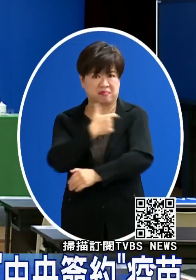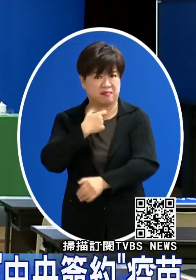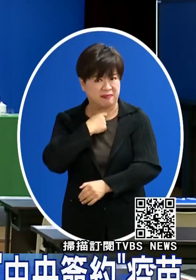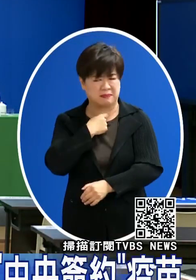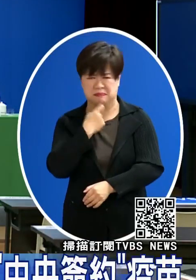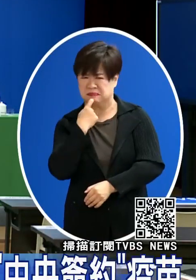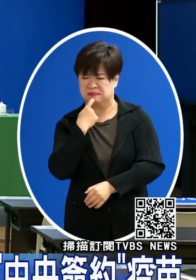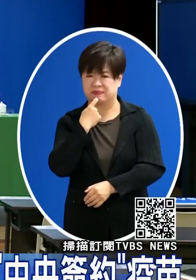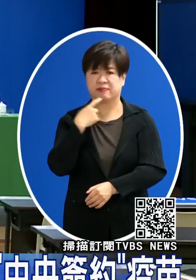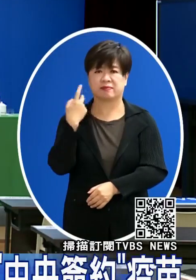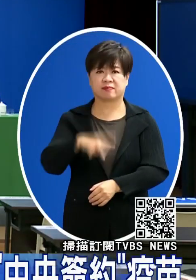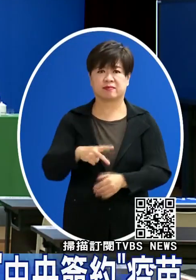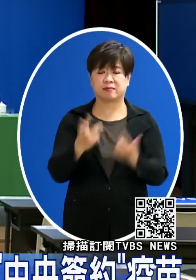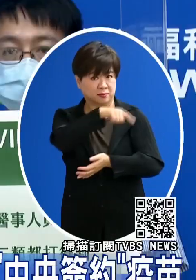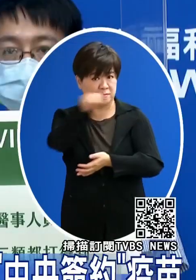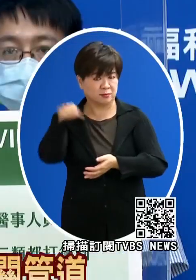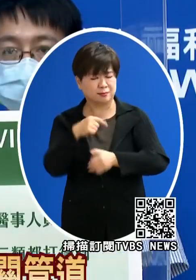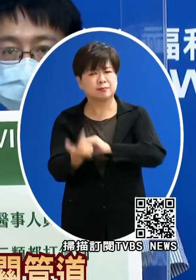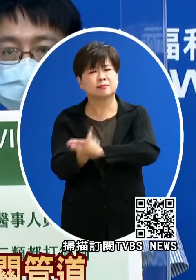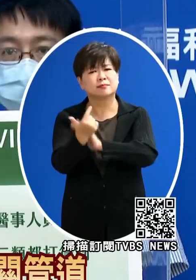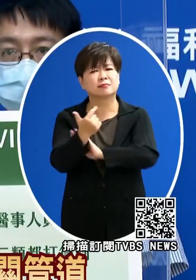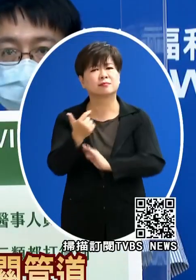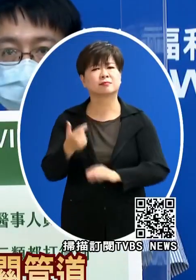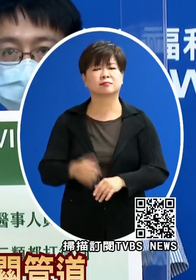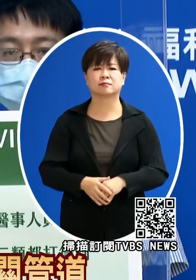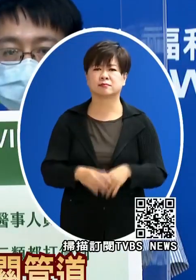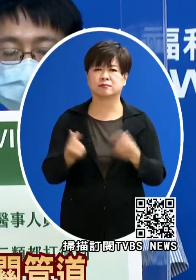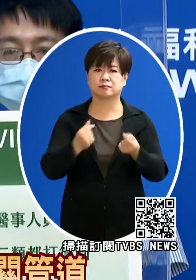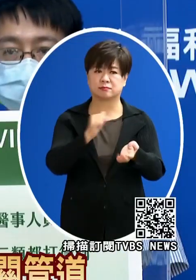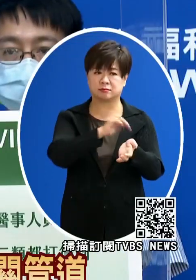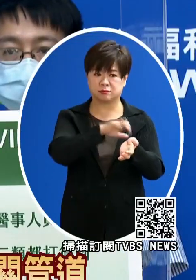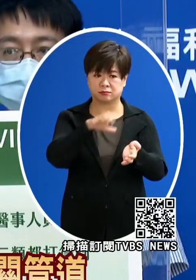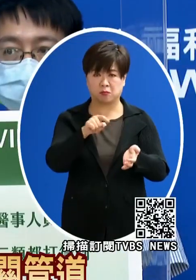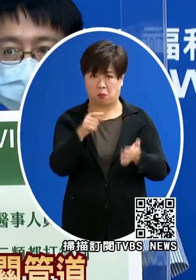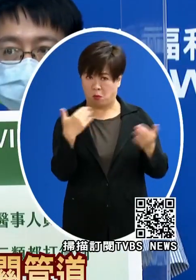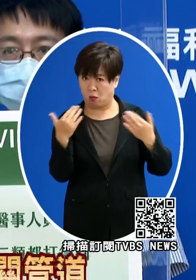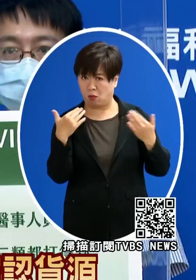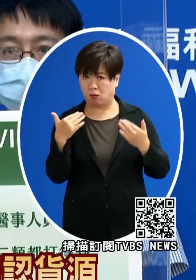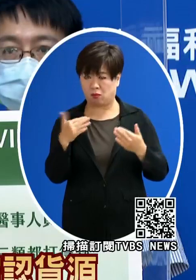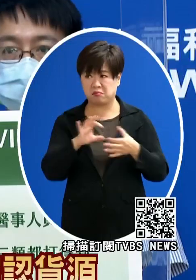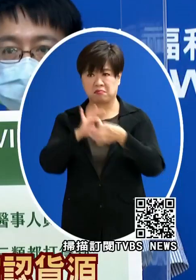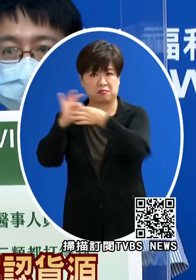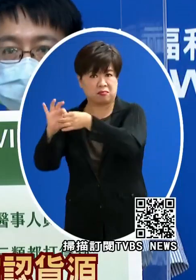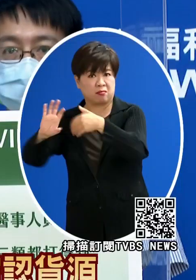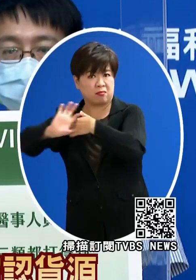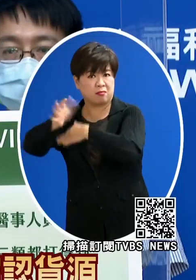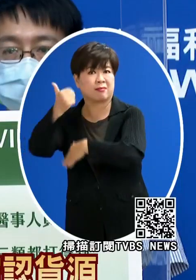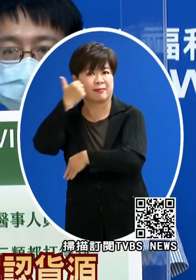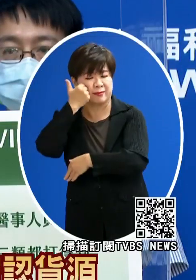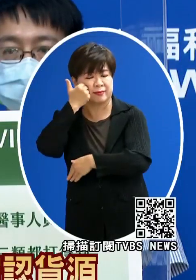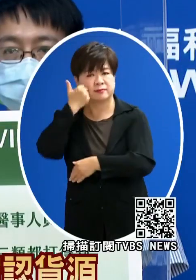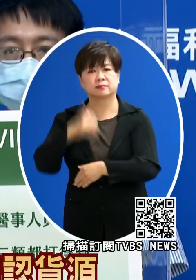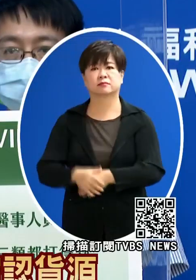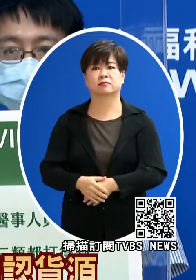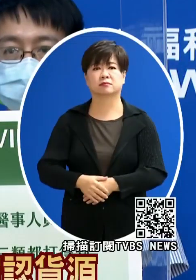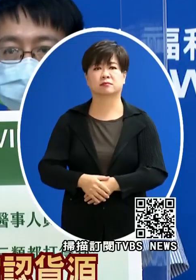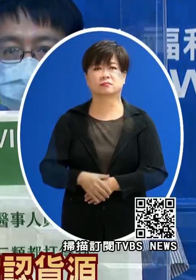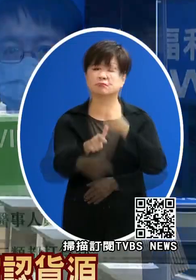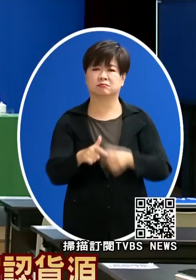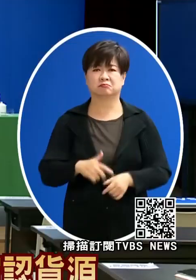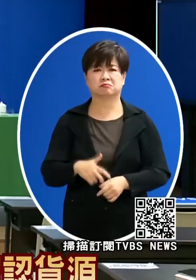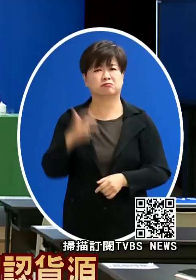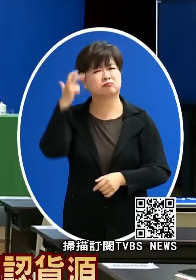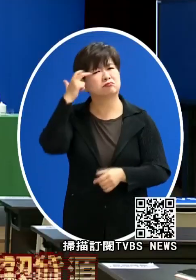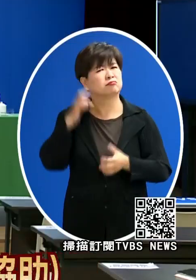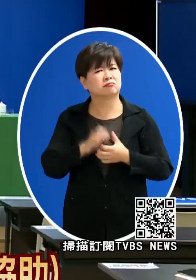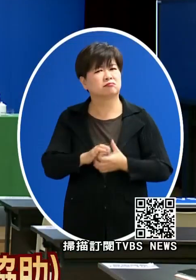而且态度放缓。 如果有这个意愿或者有这样的管道，一定要先来跟我们来确认一下相关的